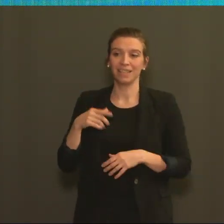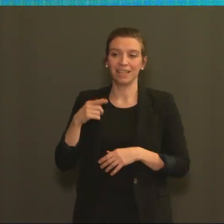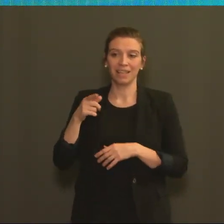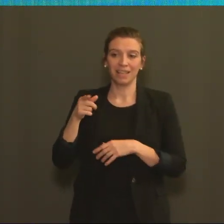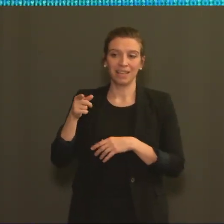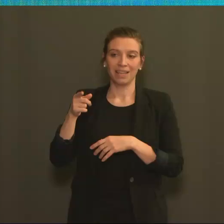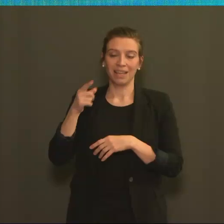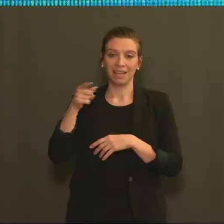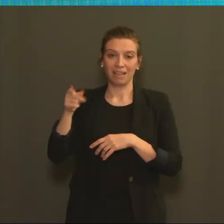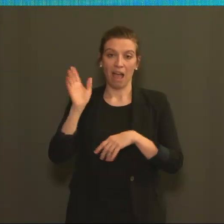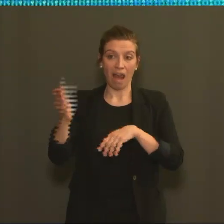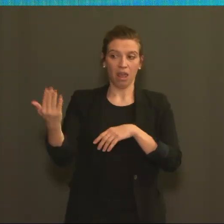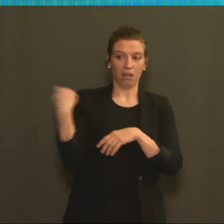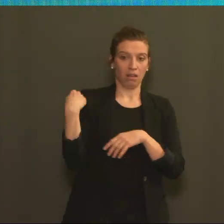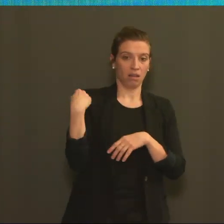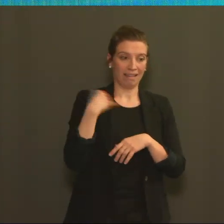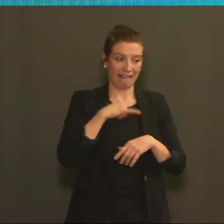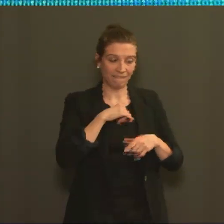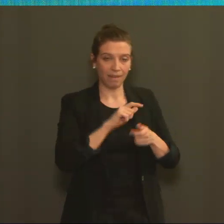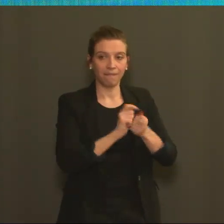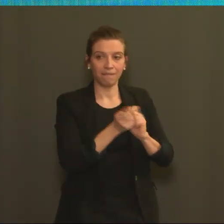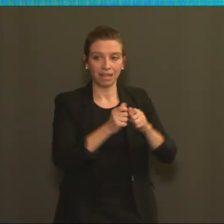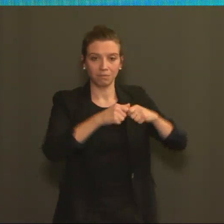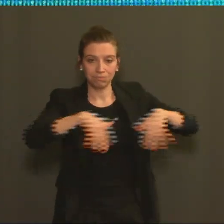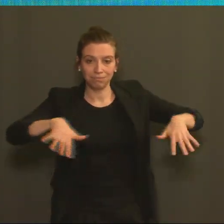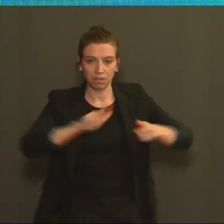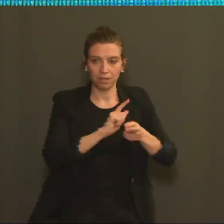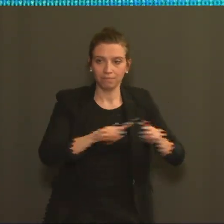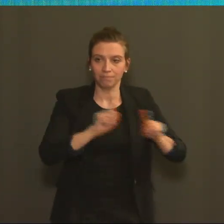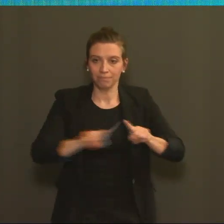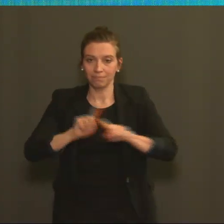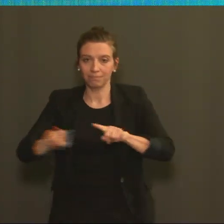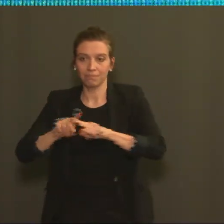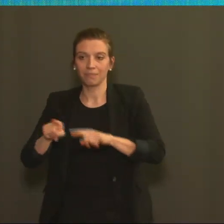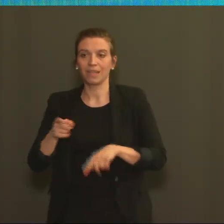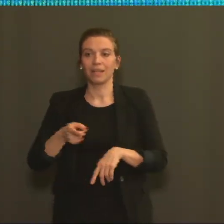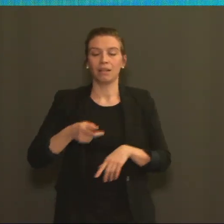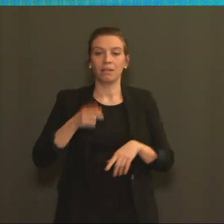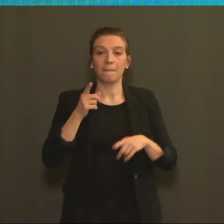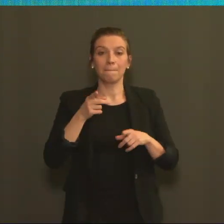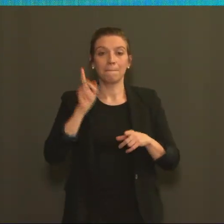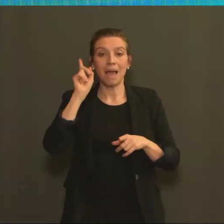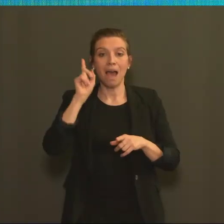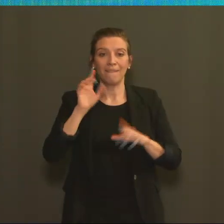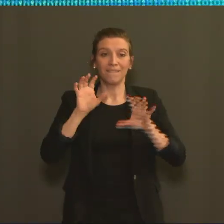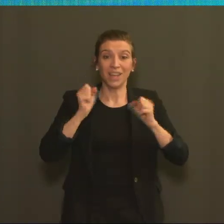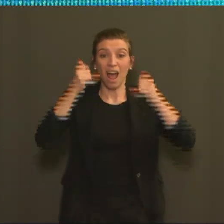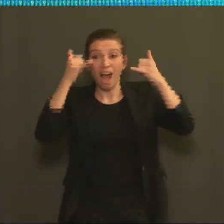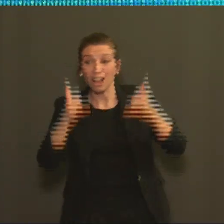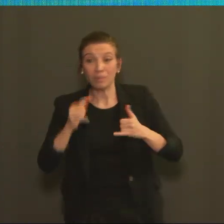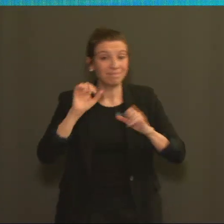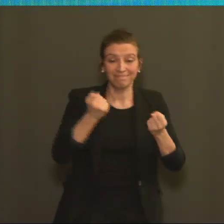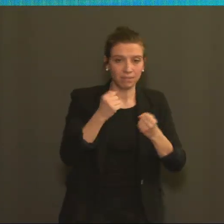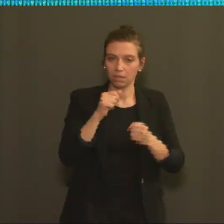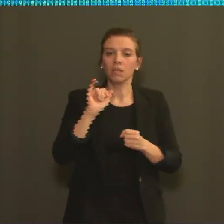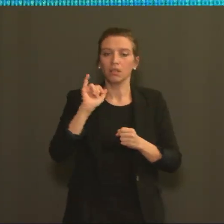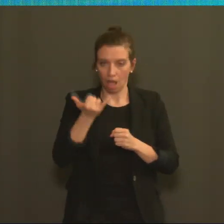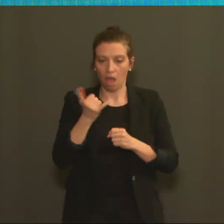dominante variant was die aan de basis lag van die zeer hoge piek die we in oktober gekend hebben